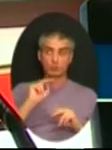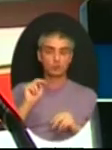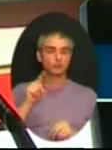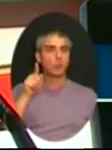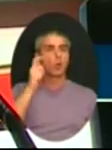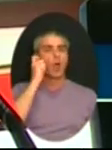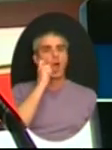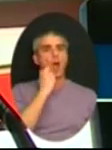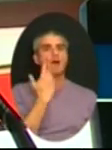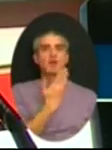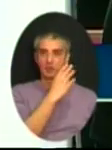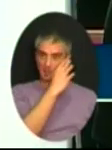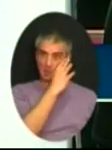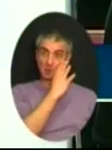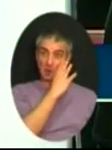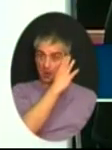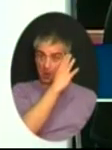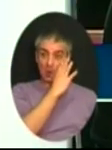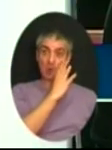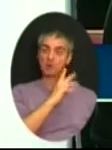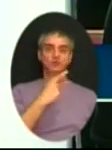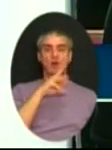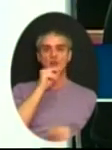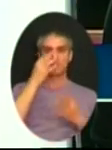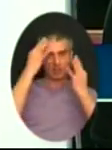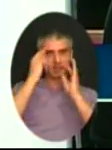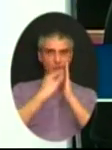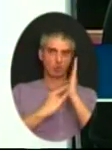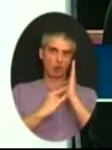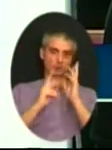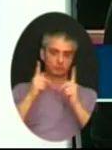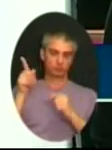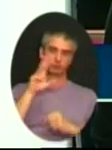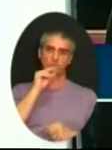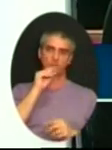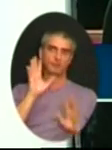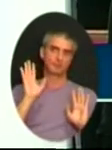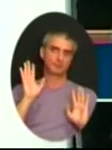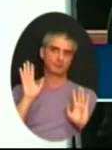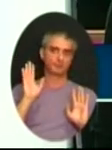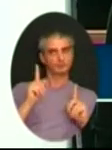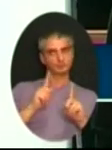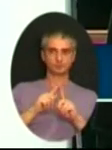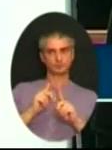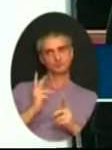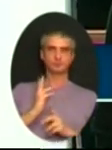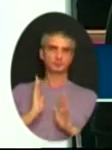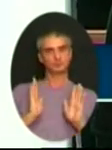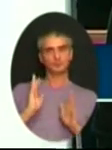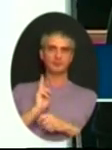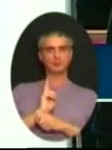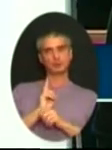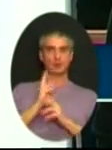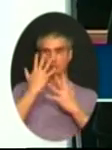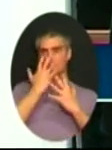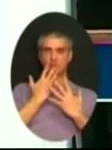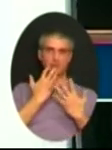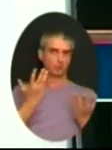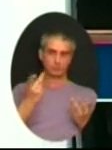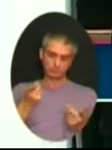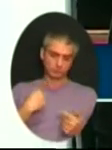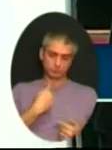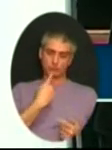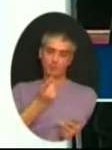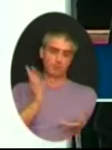הוא עבריין, אז שלא ידבר על כיבוד החוק בצורה שהוא דיבר. כאילו בצדקנות והתעממות כזו. זה